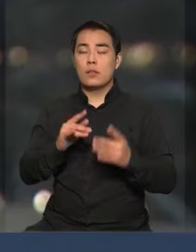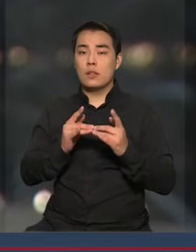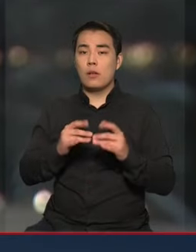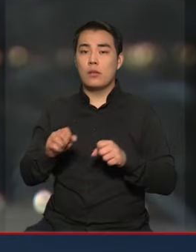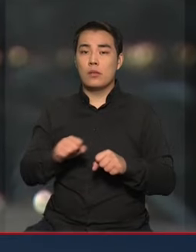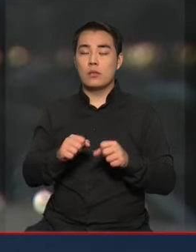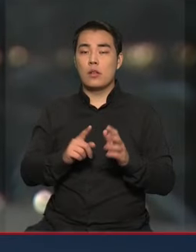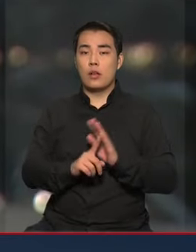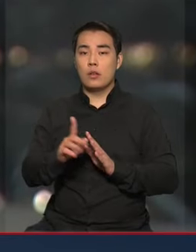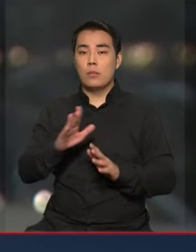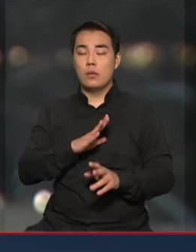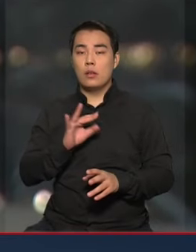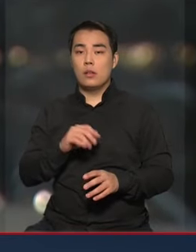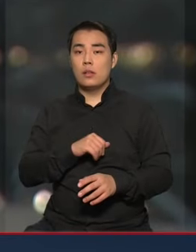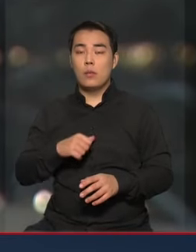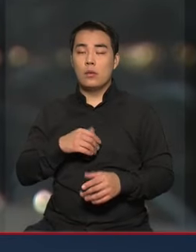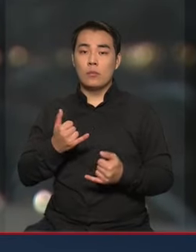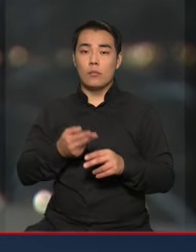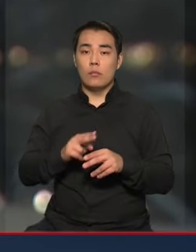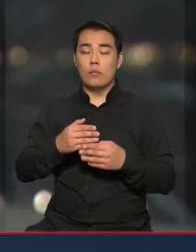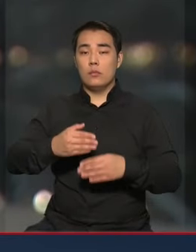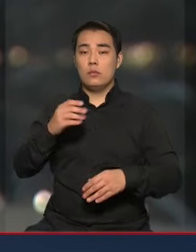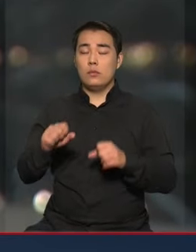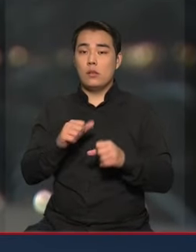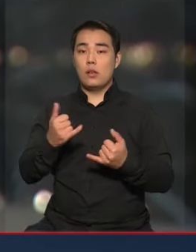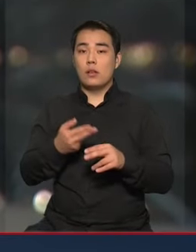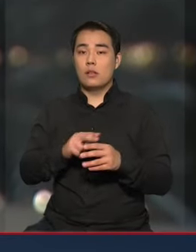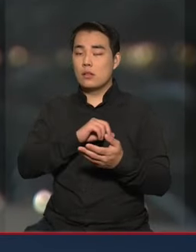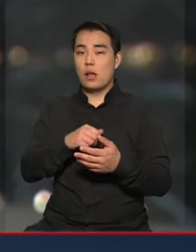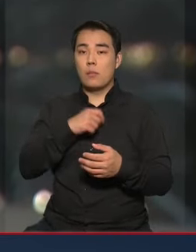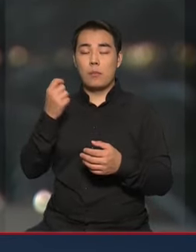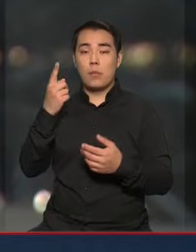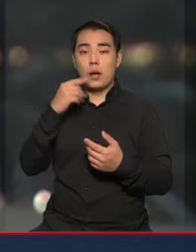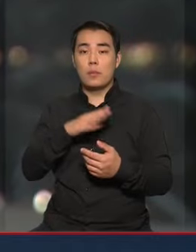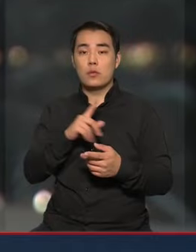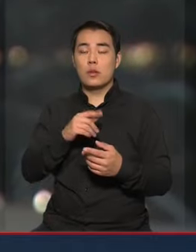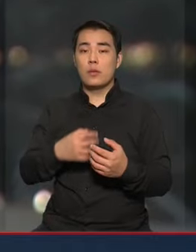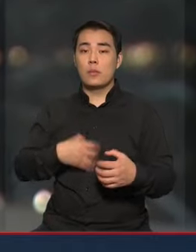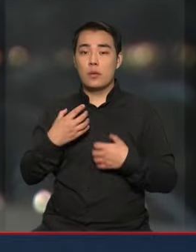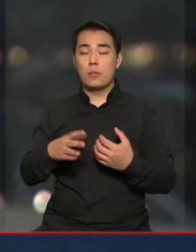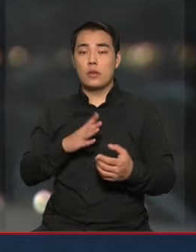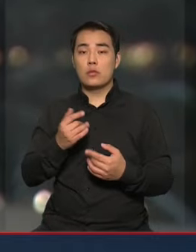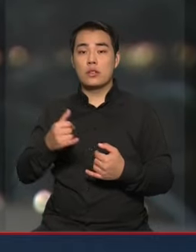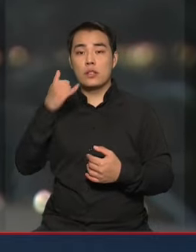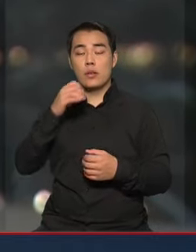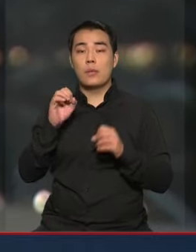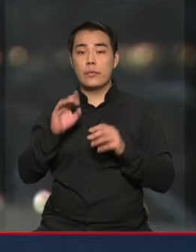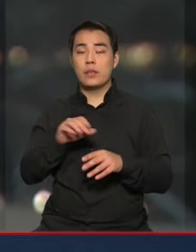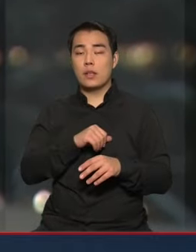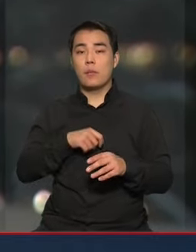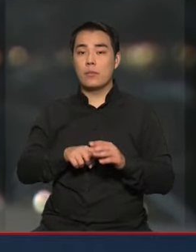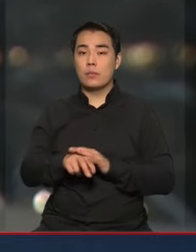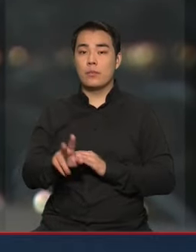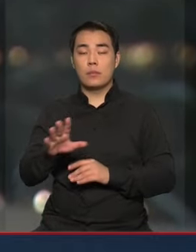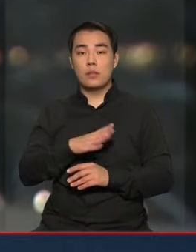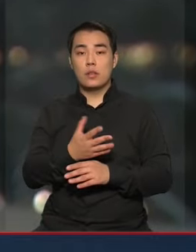орындықтар қозғала бастады. Люстралардың қимылынан жер сілкінсе екенін бірден түсіндім. Қорыққаным соншалық, телефонды тастай сала сыртқа қарай